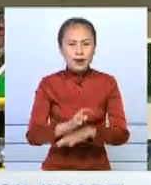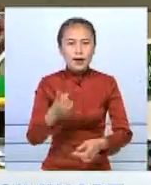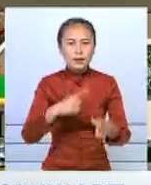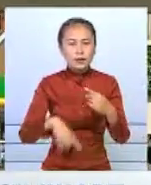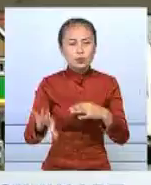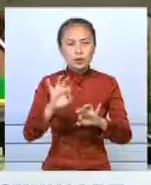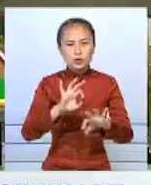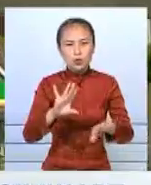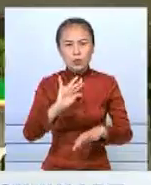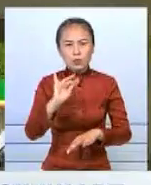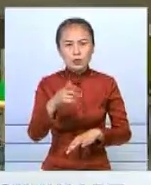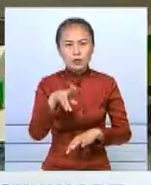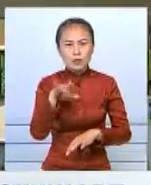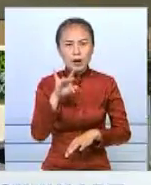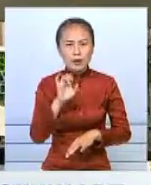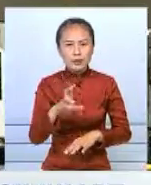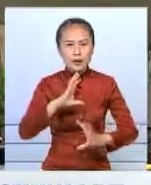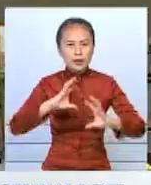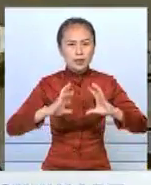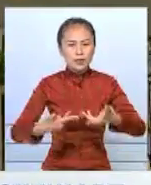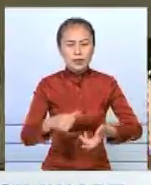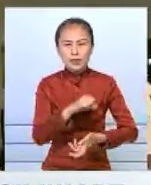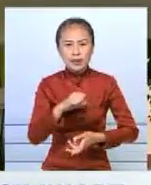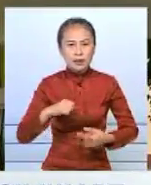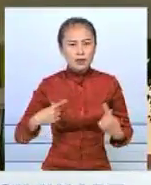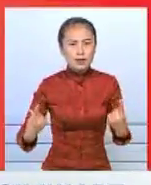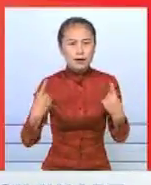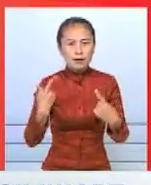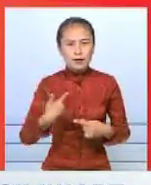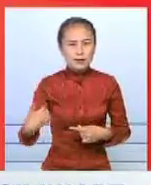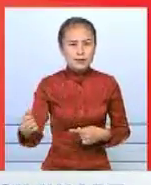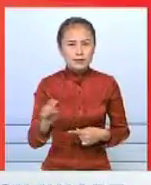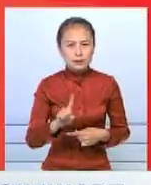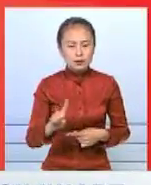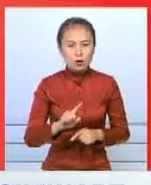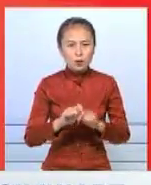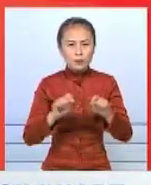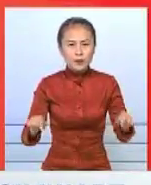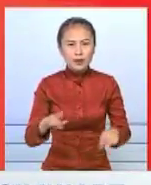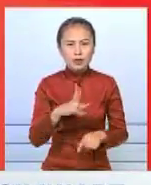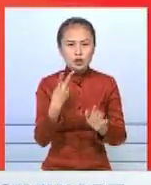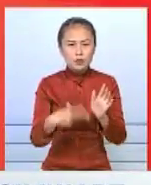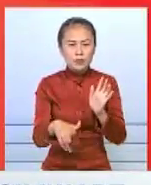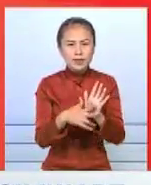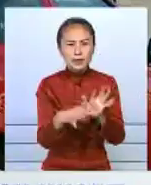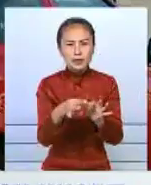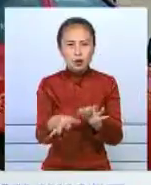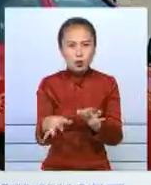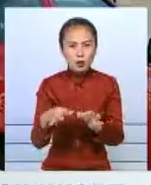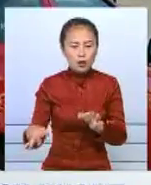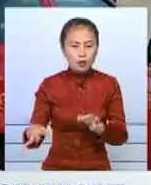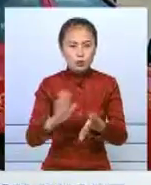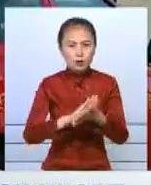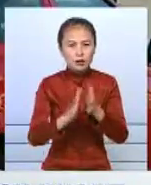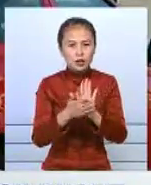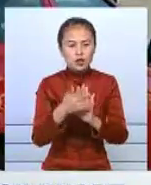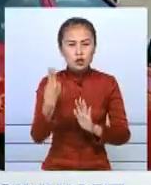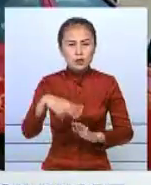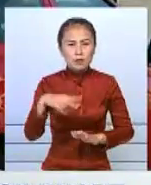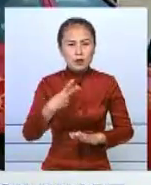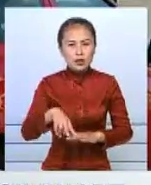болады. Айта кеткен жөн, оңтүстік парыз әлемдегі ең ірі газ кен орны. Иран оны 28